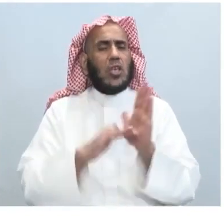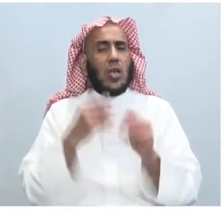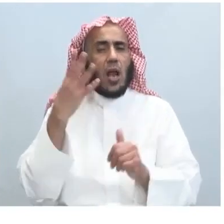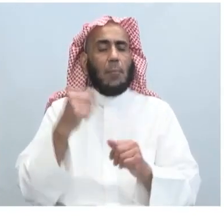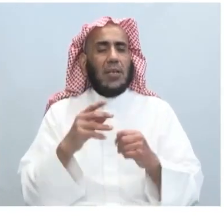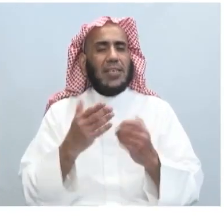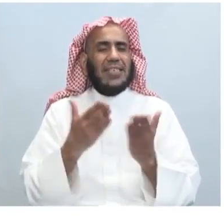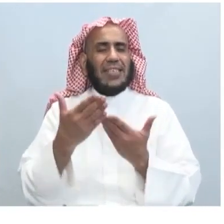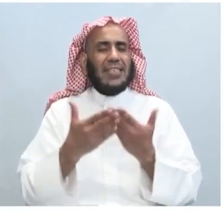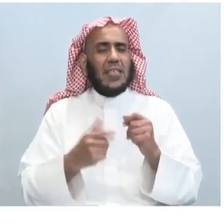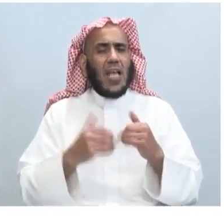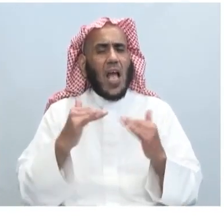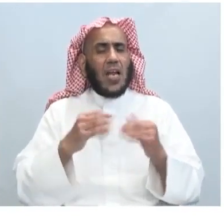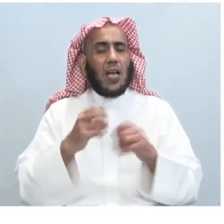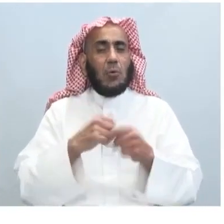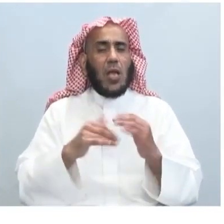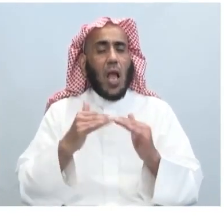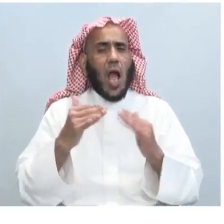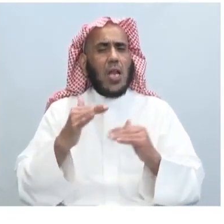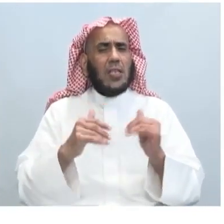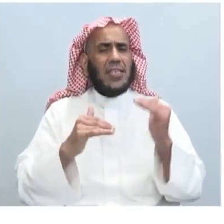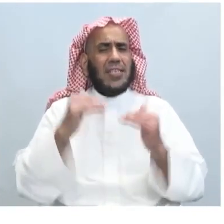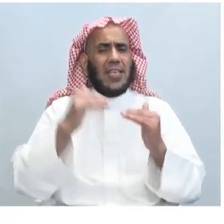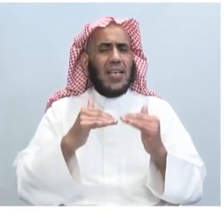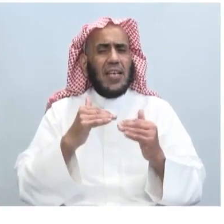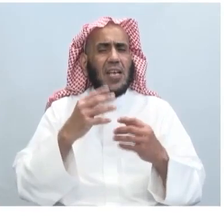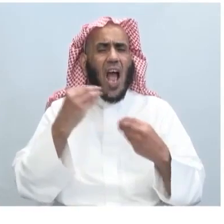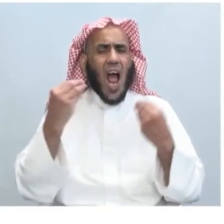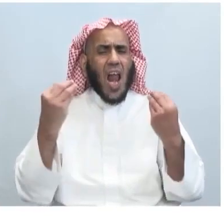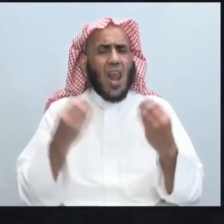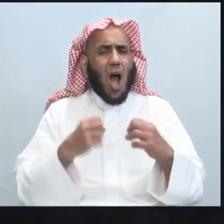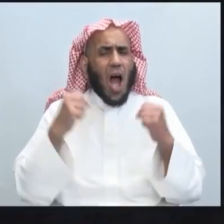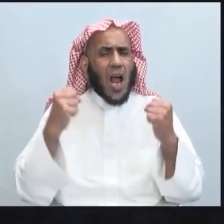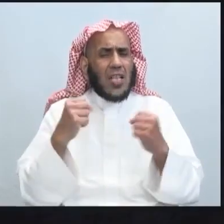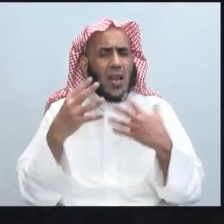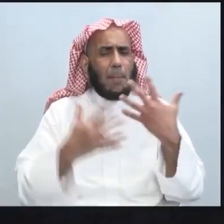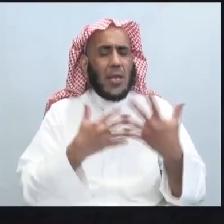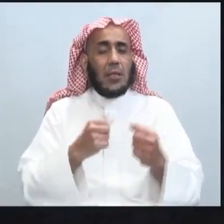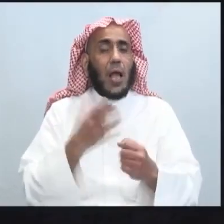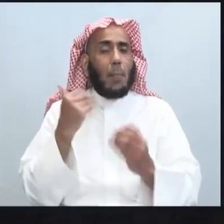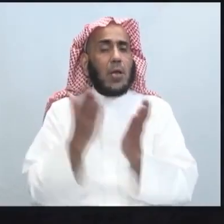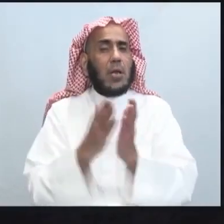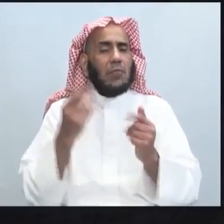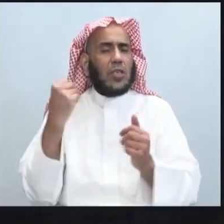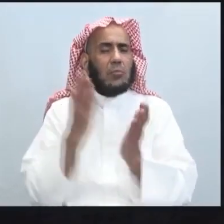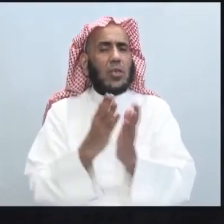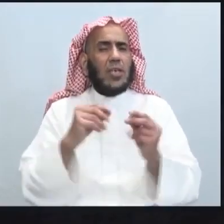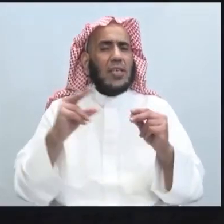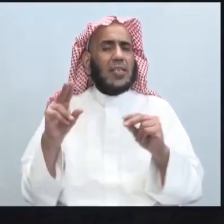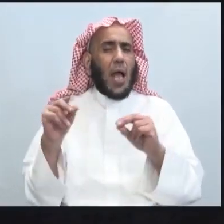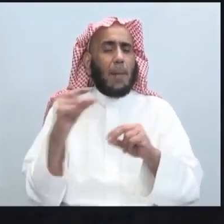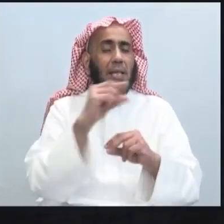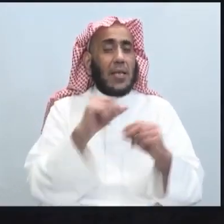الكيميائي في الدرس الاول وهو بعنوان حاله الاتزان الديناميكي تعلمنا في الحصه الماضيه تعابير الاتزان غير